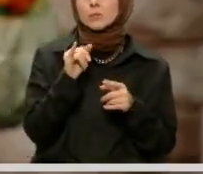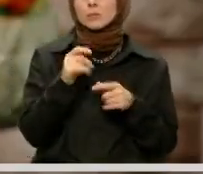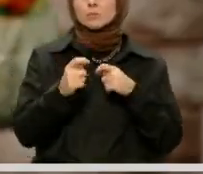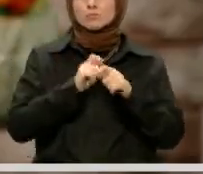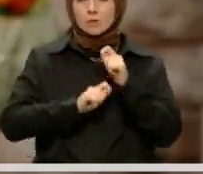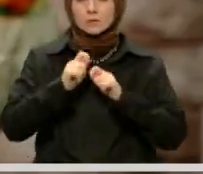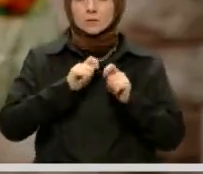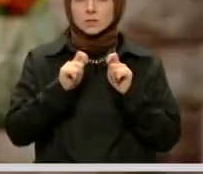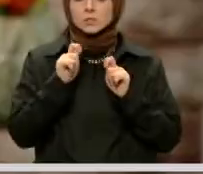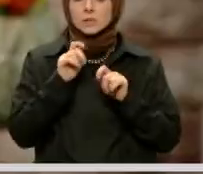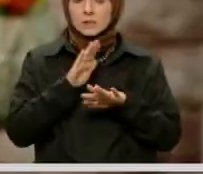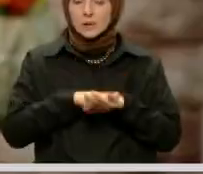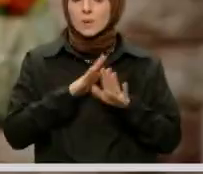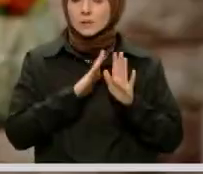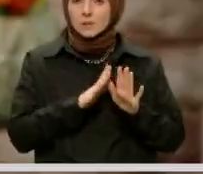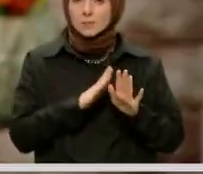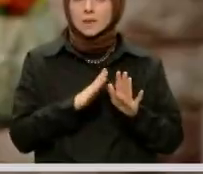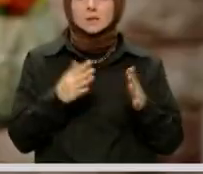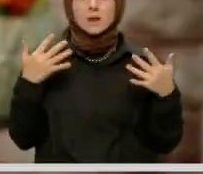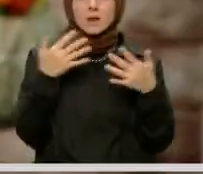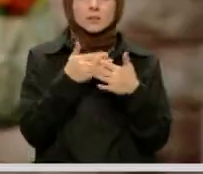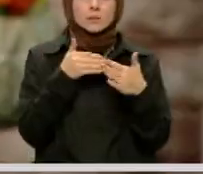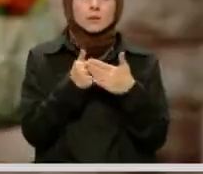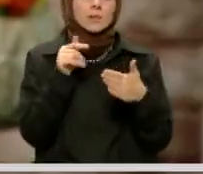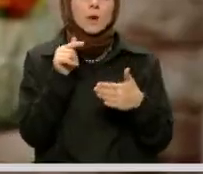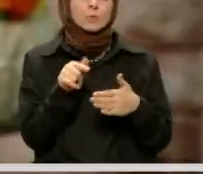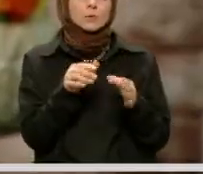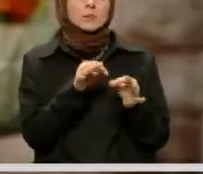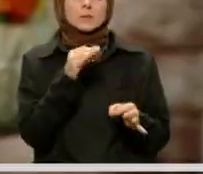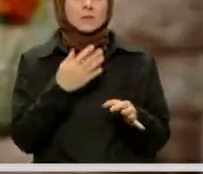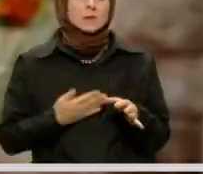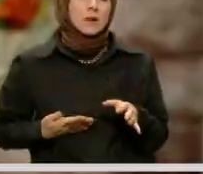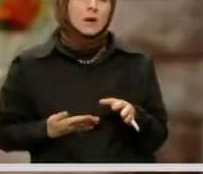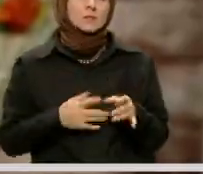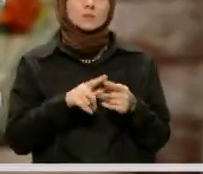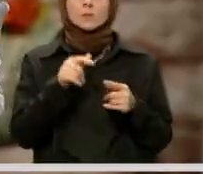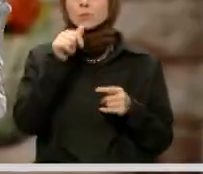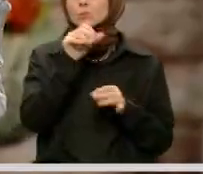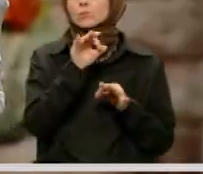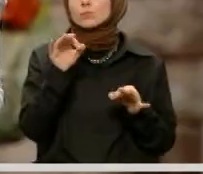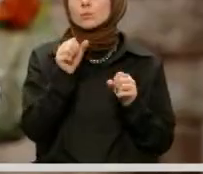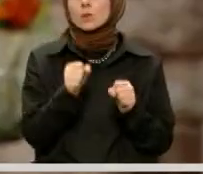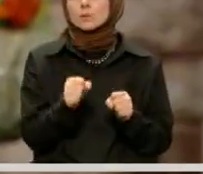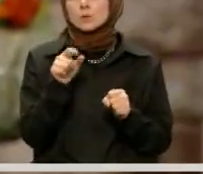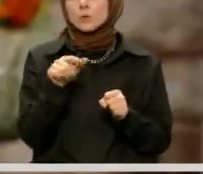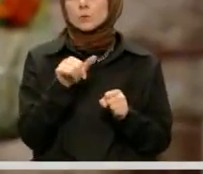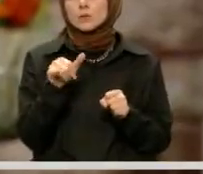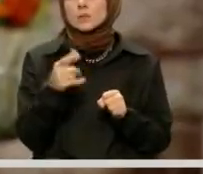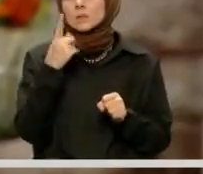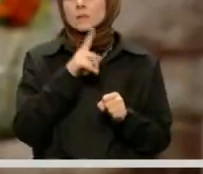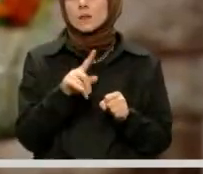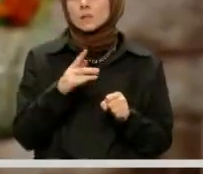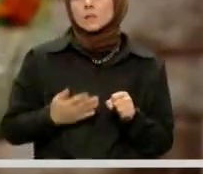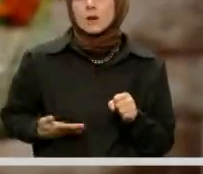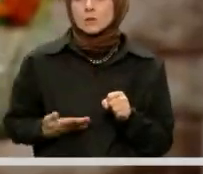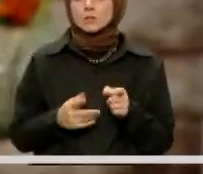ederse akşama kadar bu kişi diyet yapmıştır. Aç susuz kalmıştır. Onun yanına kar kalan sadece açlık ve